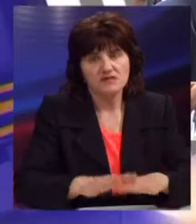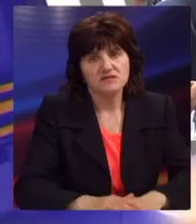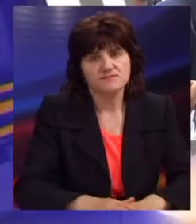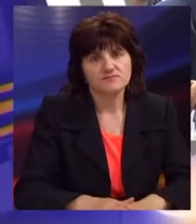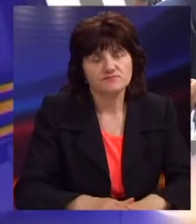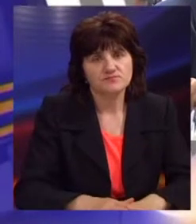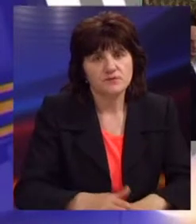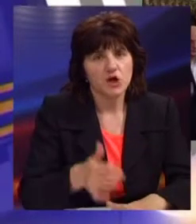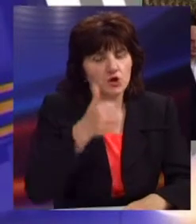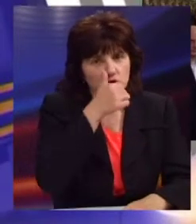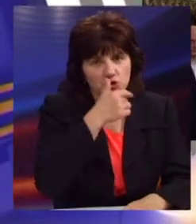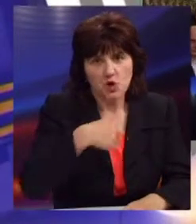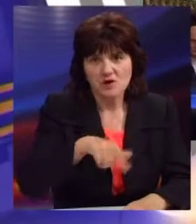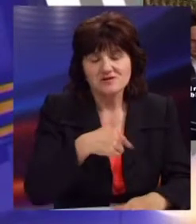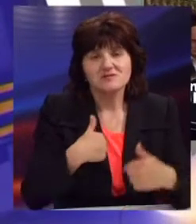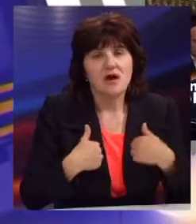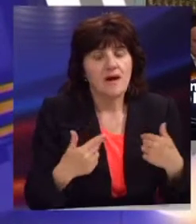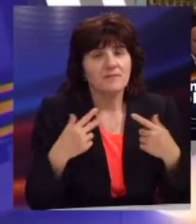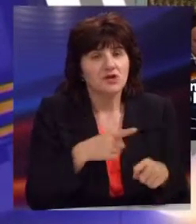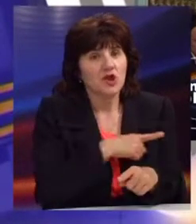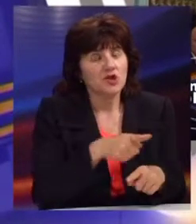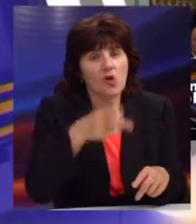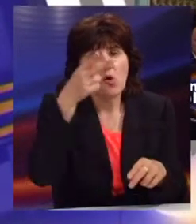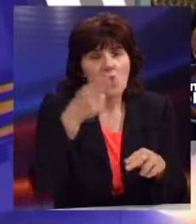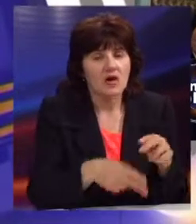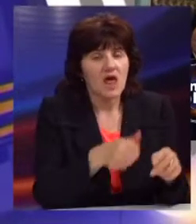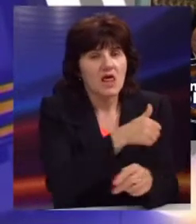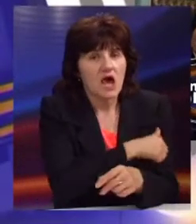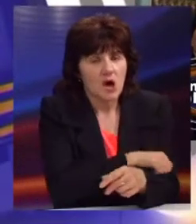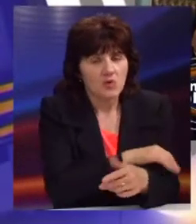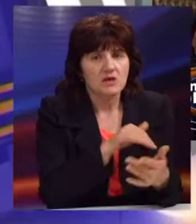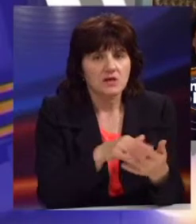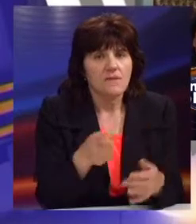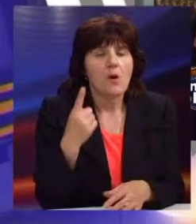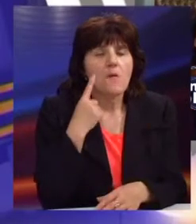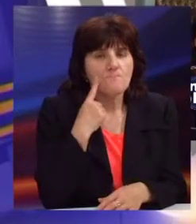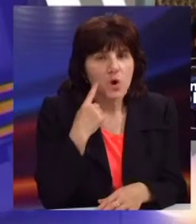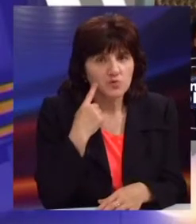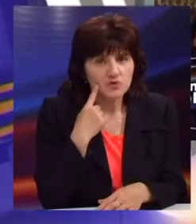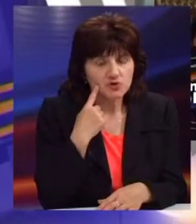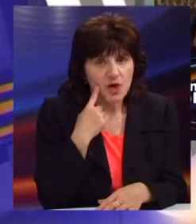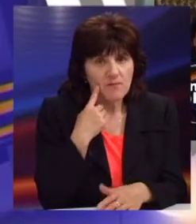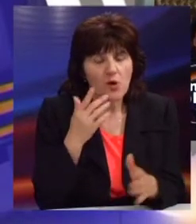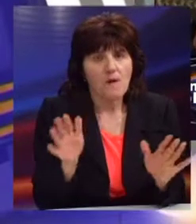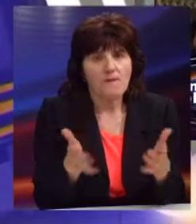što je za nas bitno da do kraja godine pokušamo da pokrenemo inicijativu